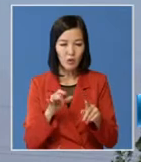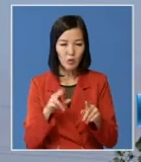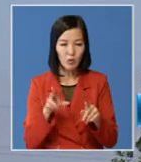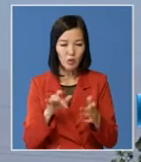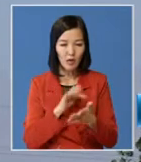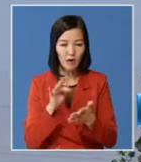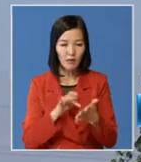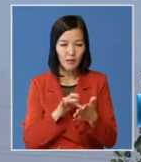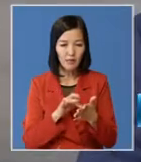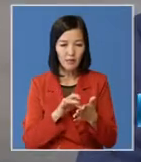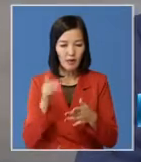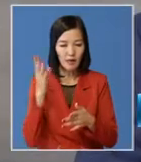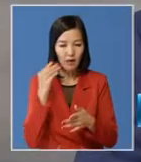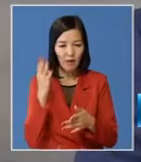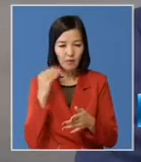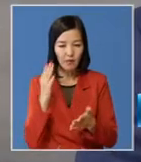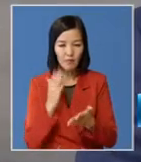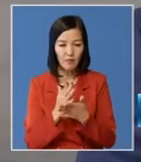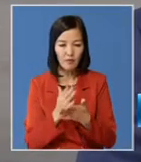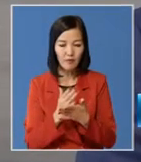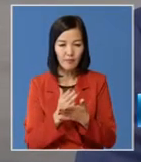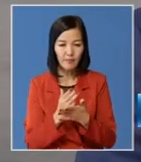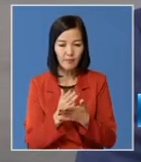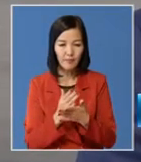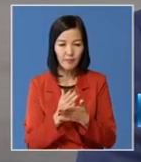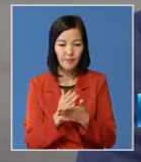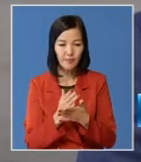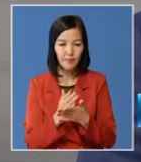Алматы Қазтрансгаздың дочерней компаниясы. Сол